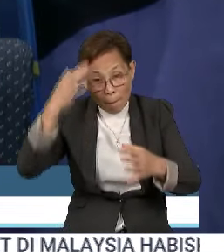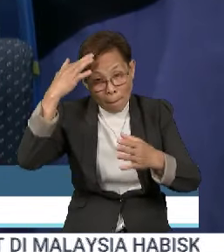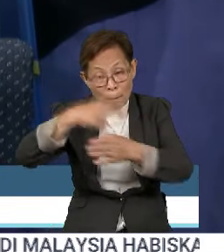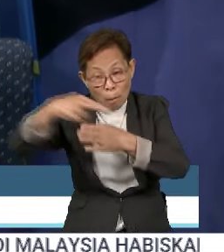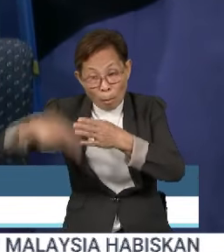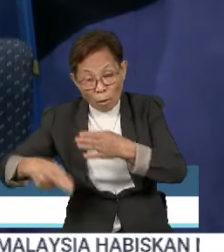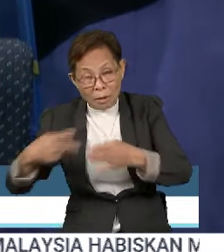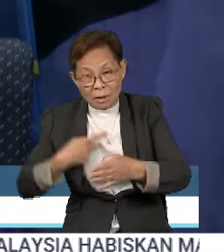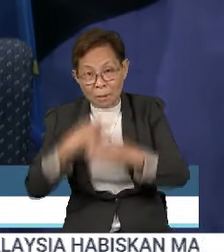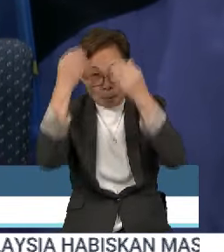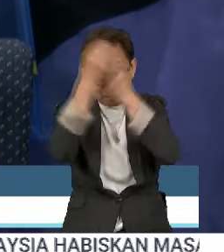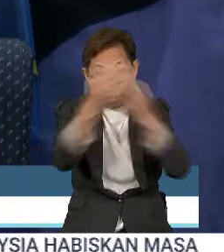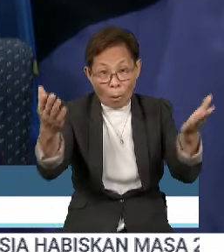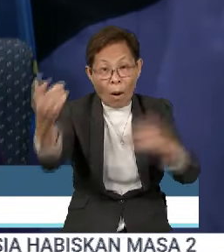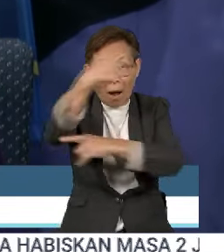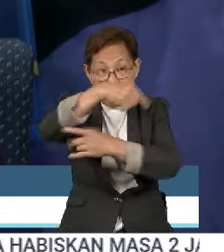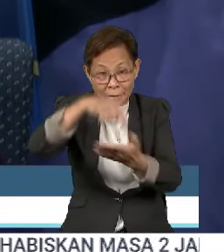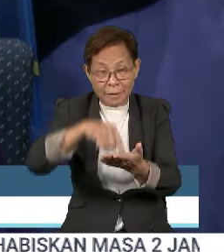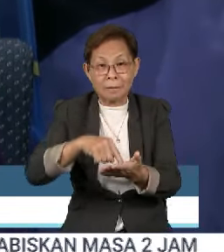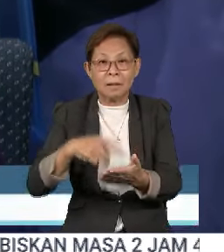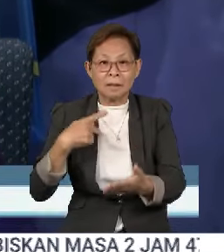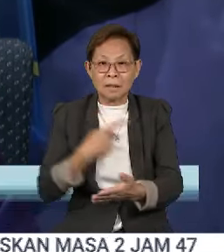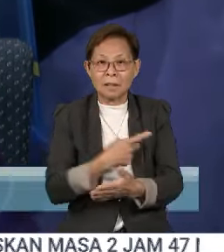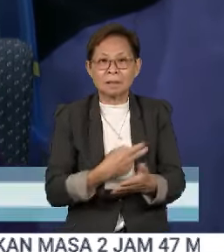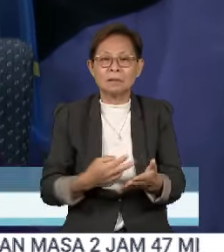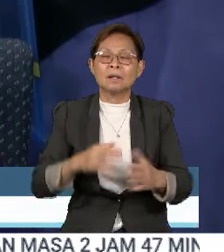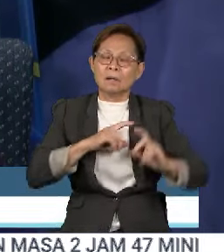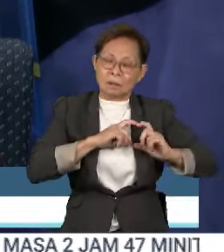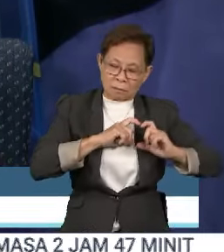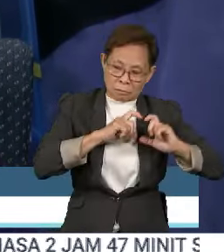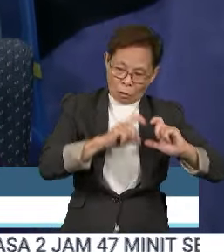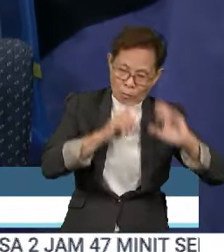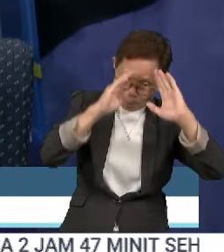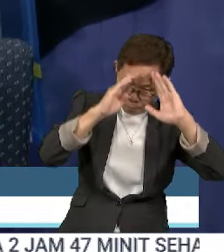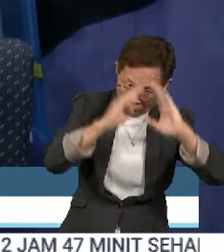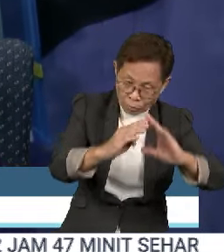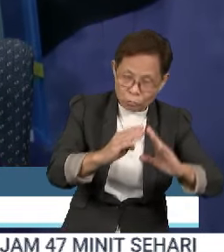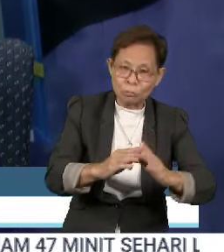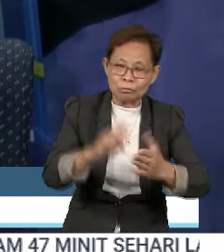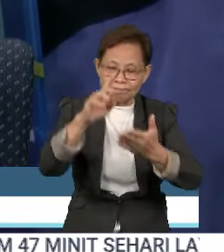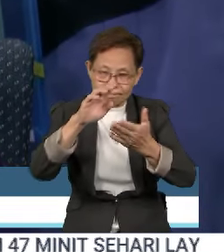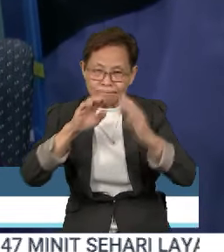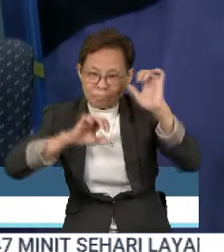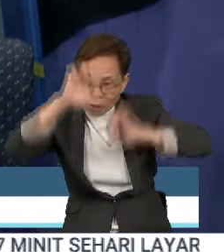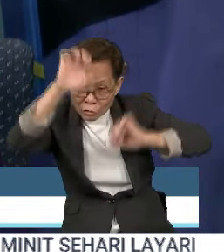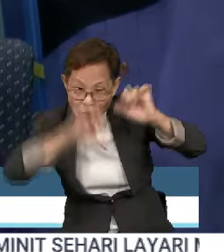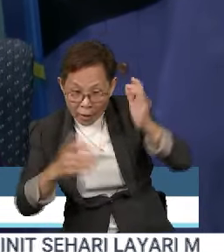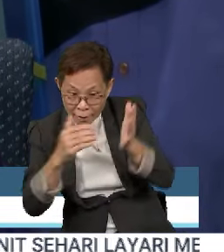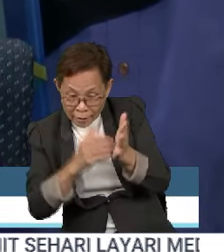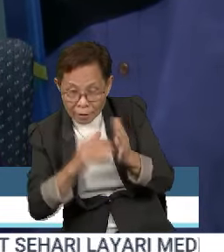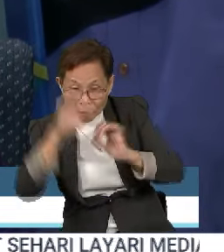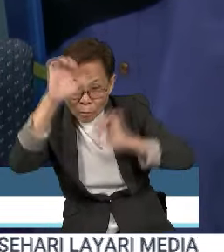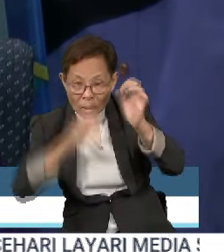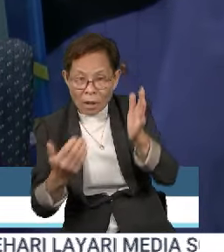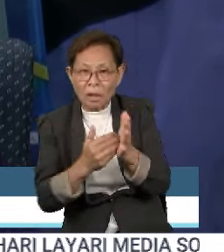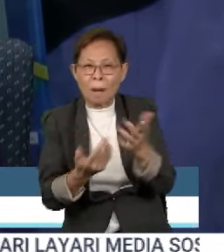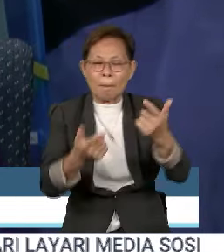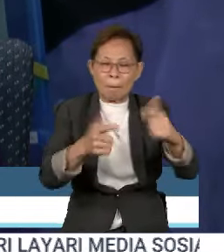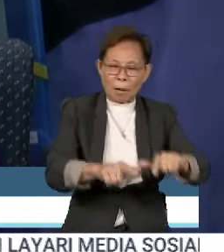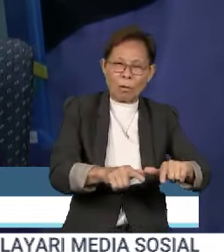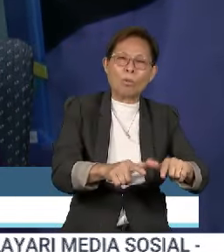menyaksikan pada hari ini kita memberi komitmen untuk melihat smule keadaan ini dan sekalipun ia berlaku dalam